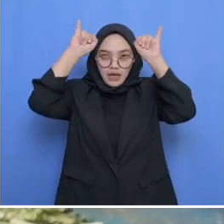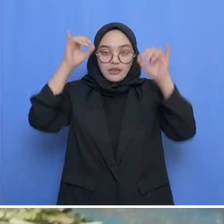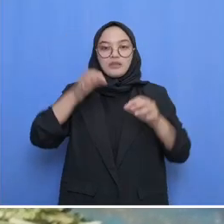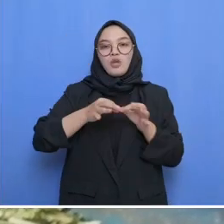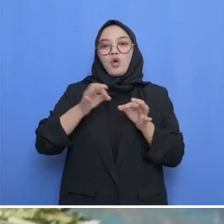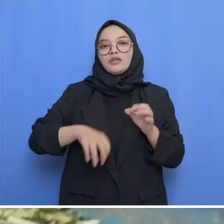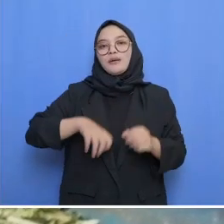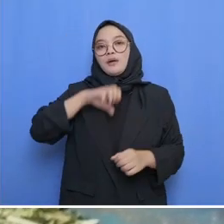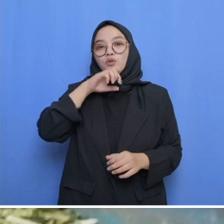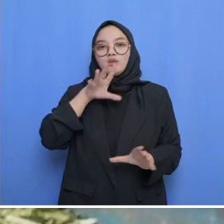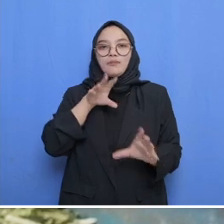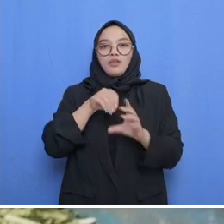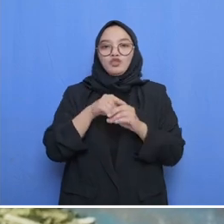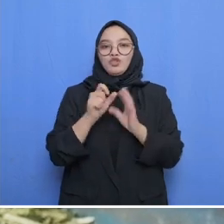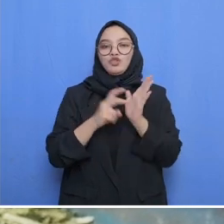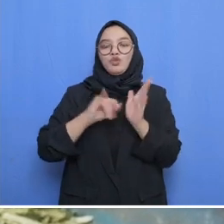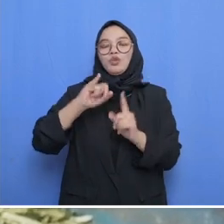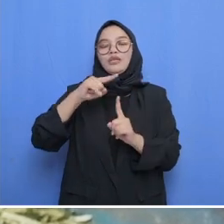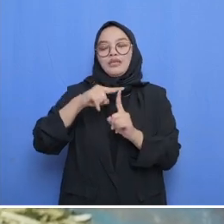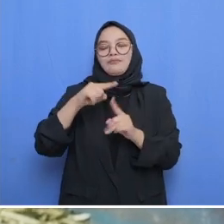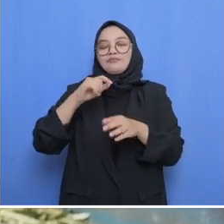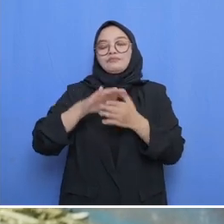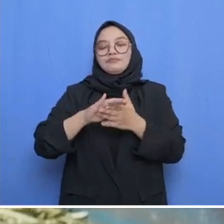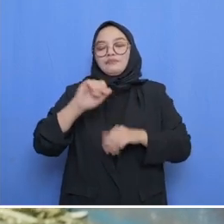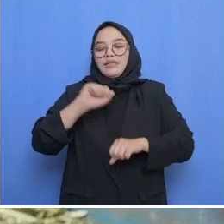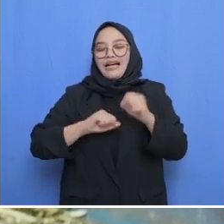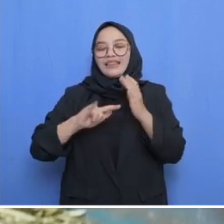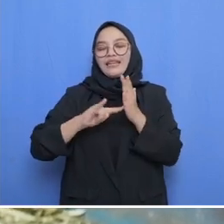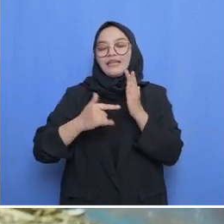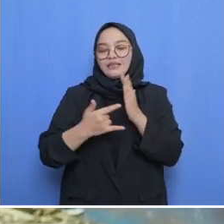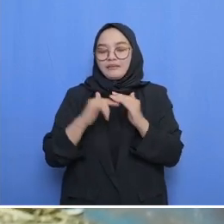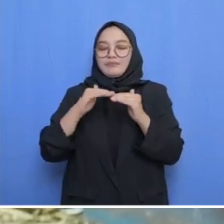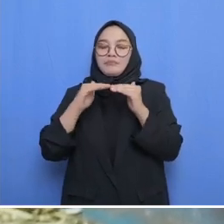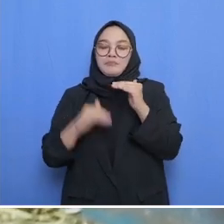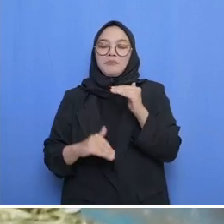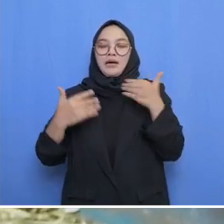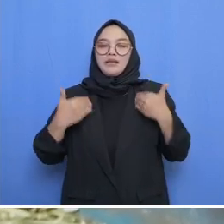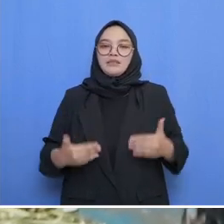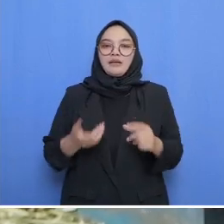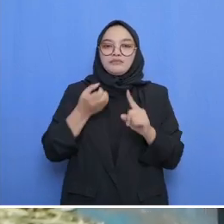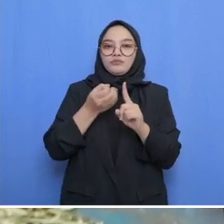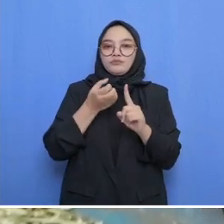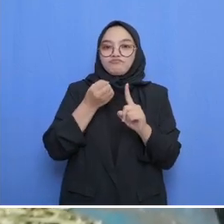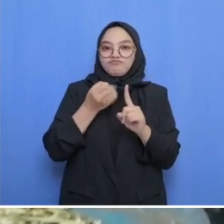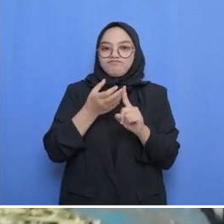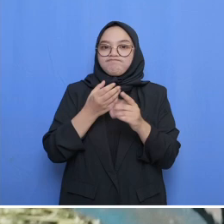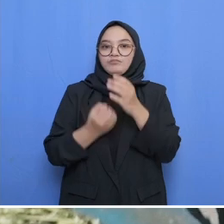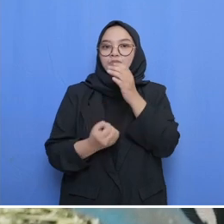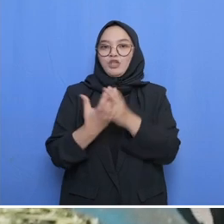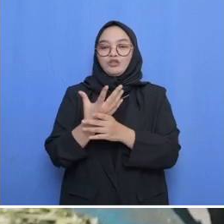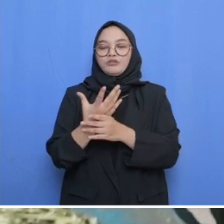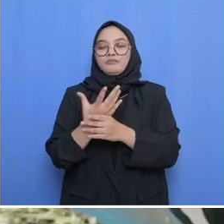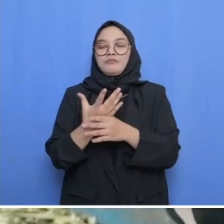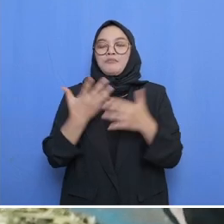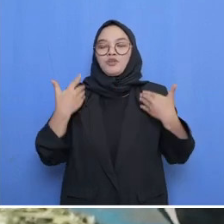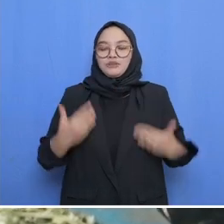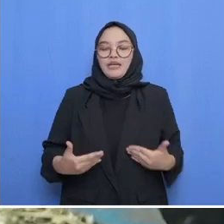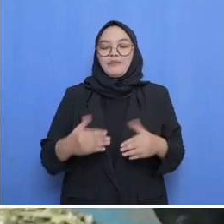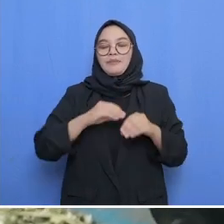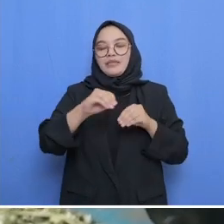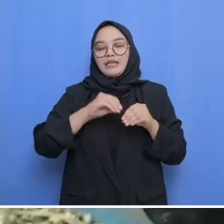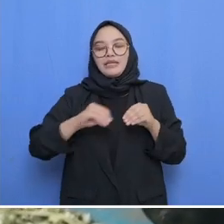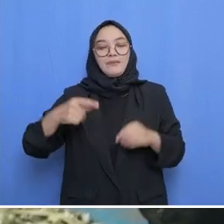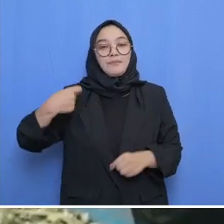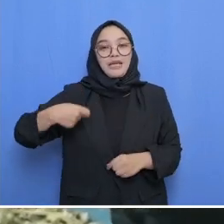Batu merupakan salah satu unit pelaksana teknis di bawah Badan Penyuluhan dan Pengembangan Sumber Daya Manusia